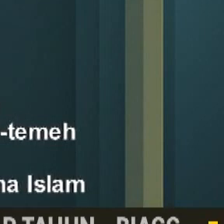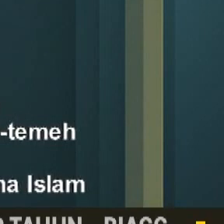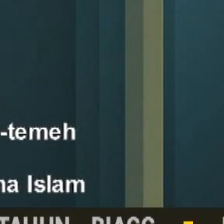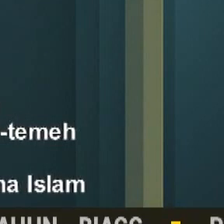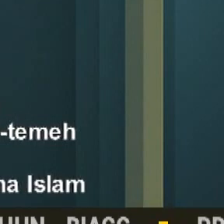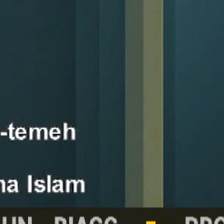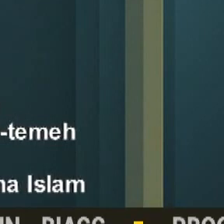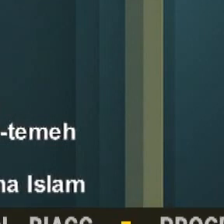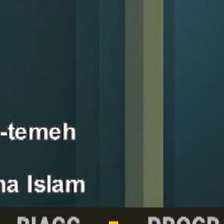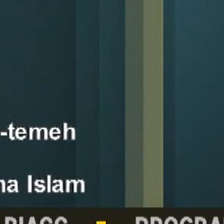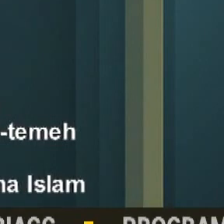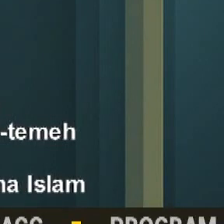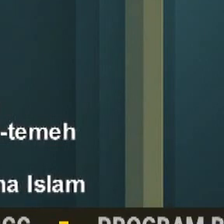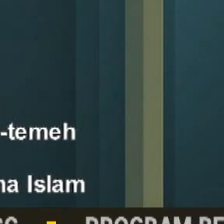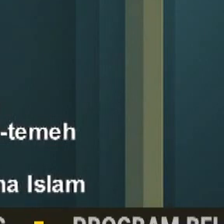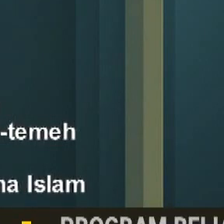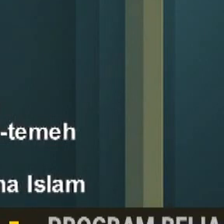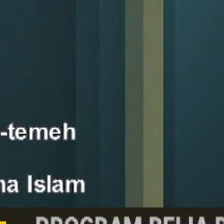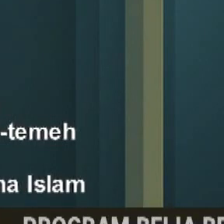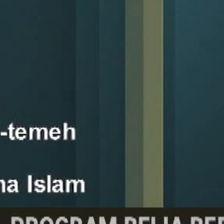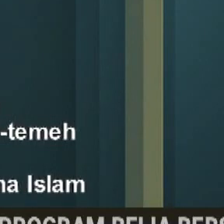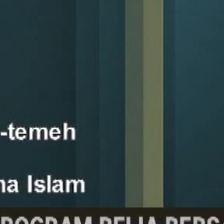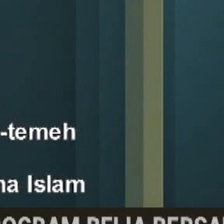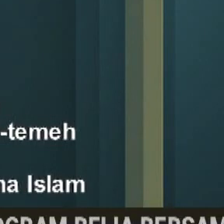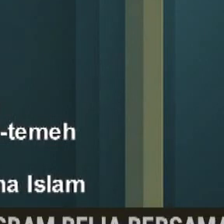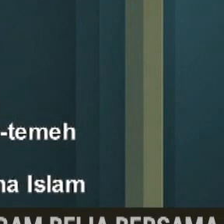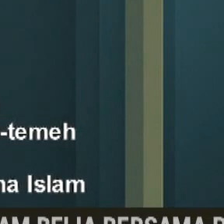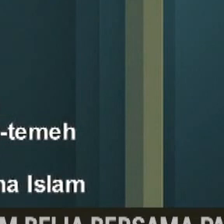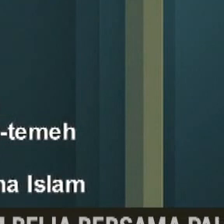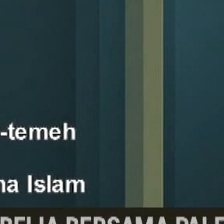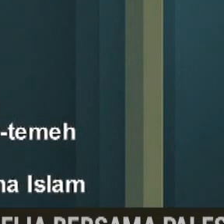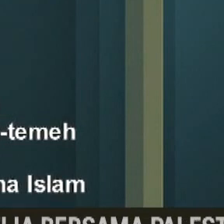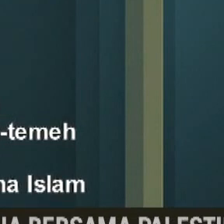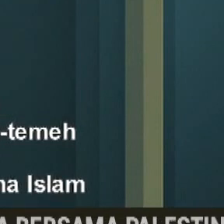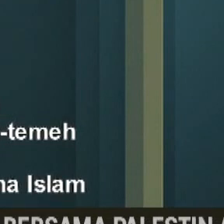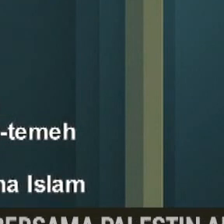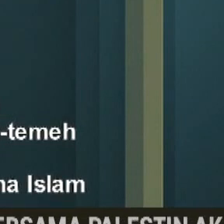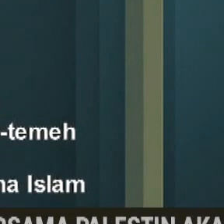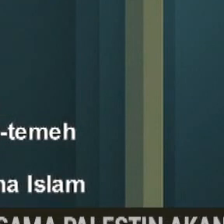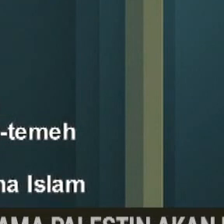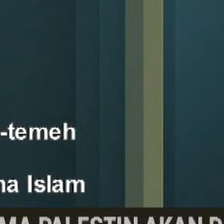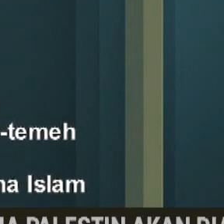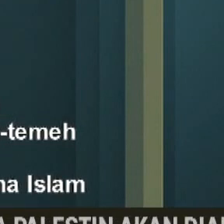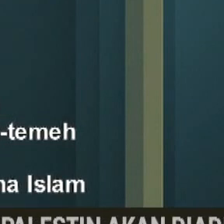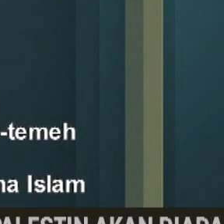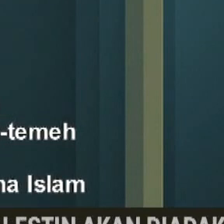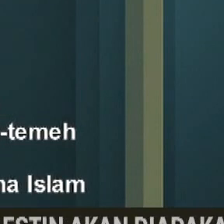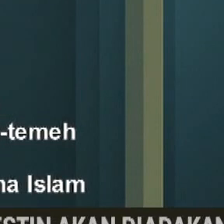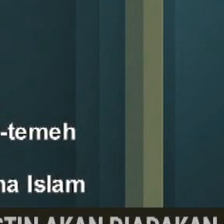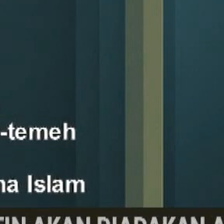Al-Ghazali rahimahullah ada menyebutkan dalam kitabnya Ihya Ulumuddin tentang bahaya-bahaya